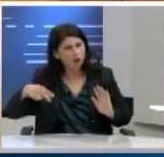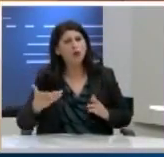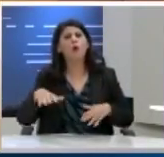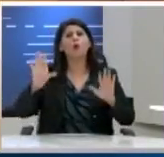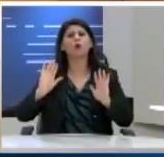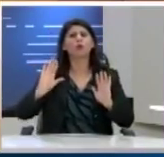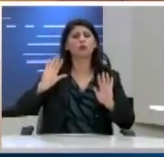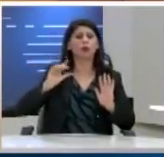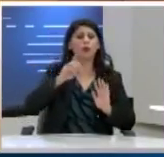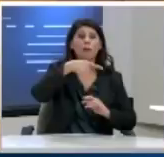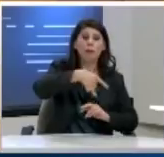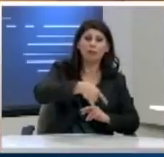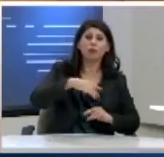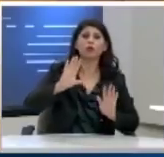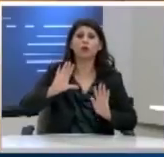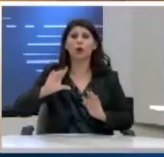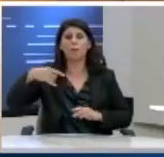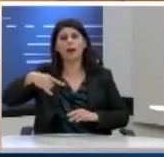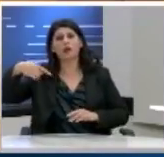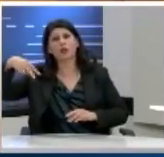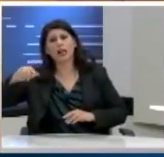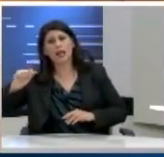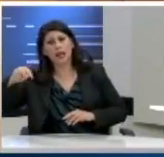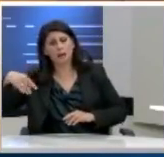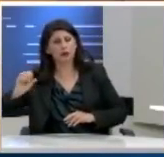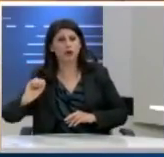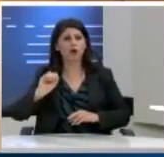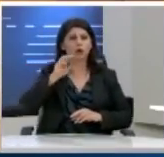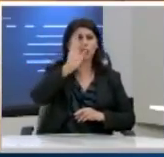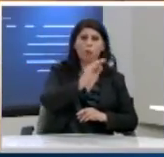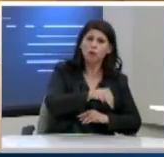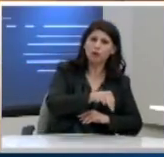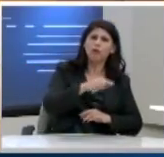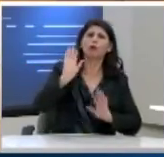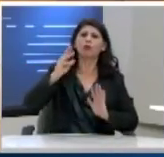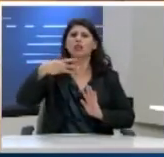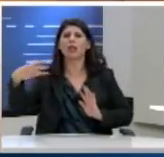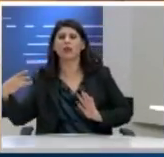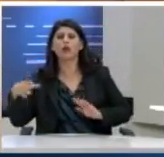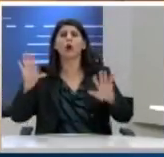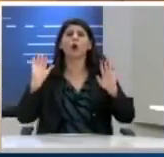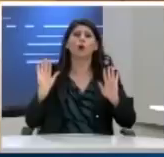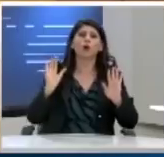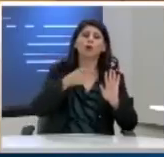Παπαδουμούλης, ούτε ο Πάνος ο Λάμπρος, ούτε ο Μουσταφά, ούτε ο Ξανθάος, ούτε η